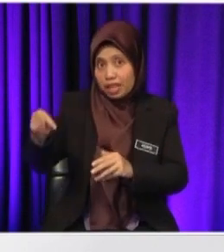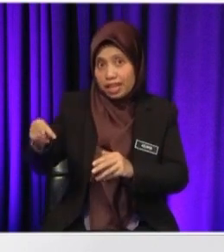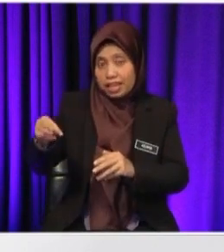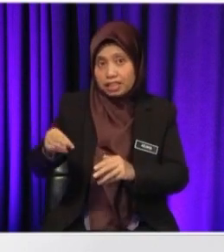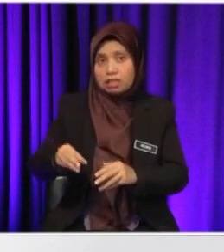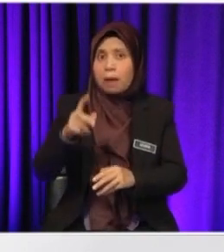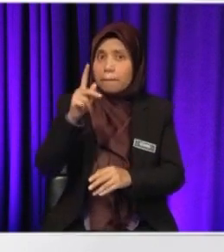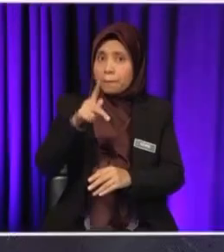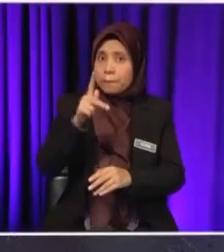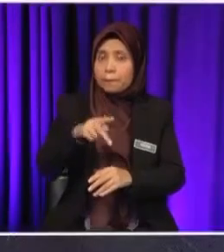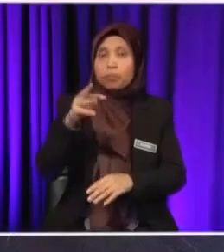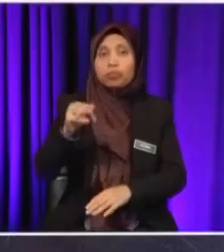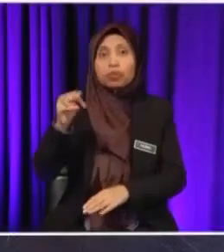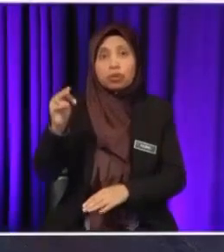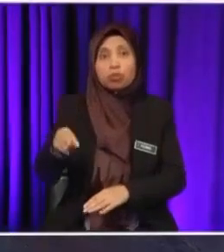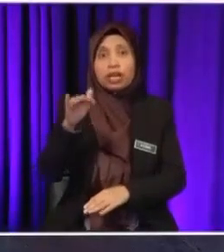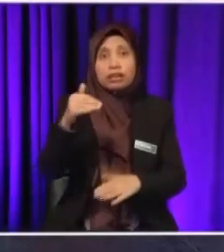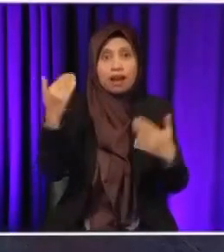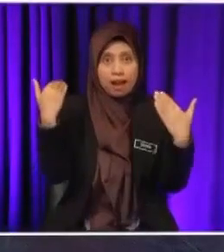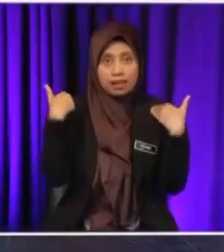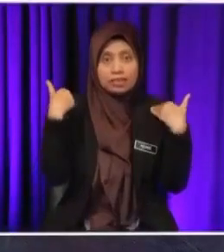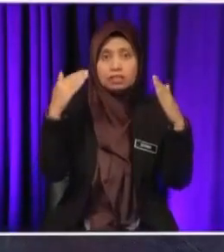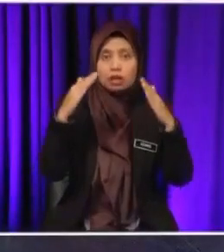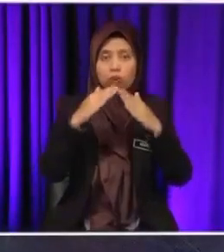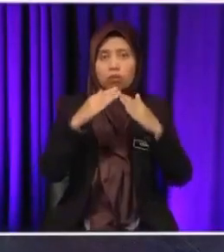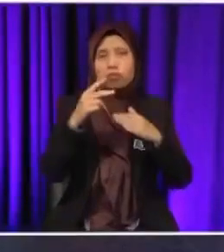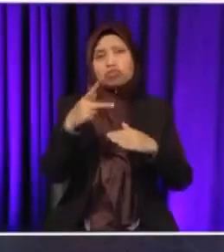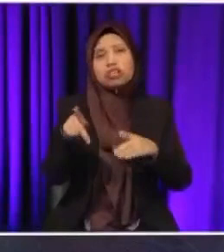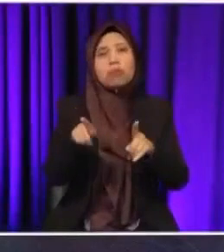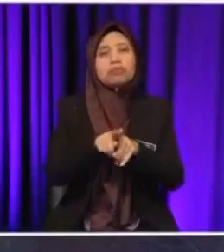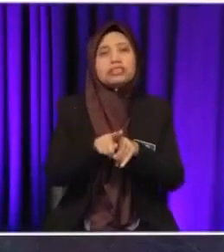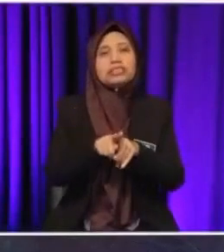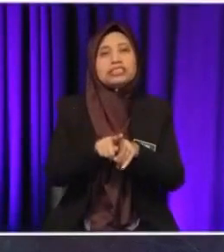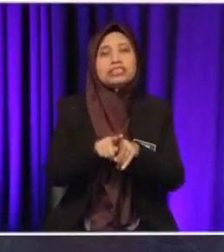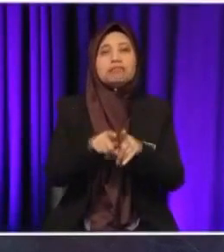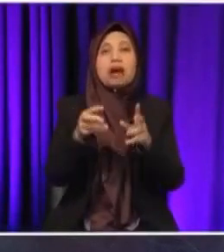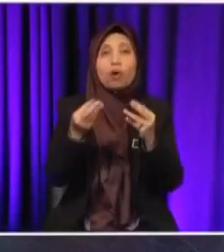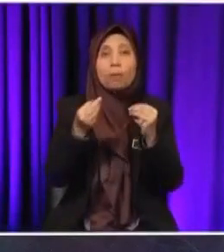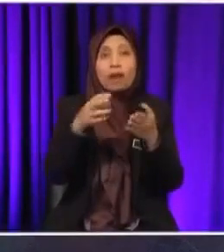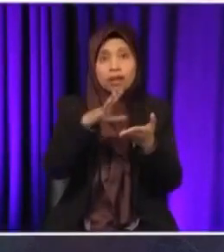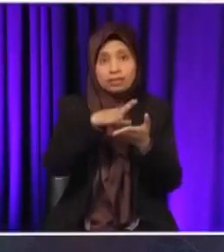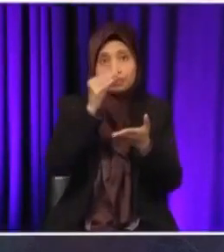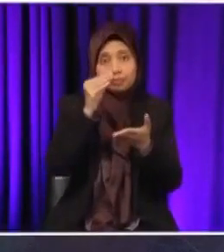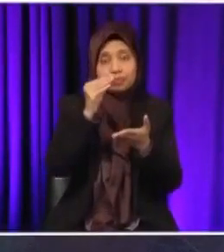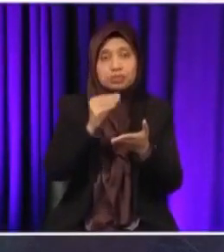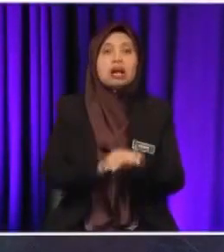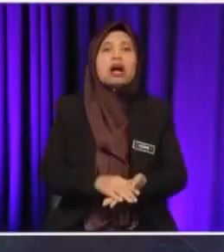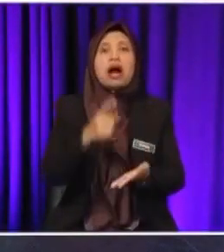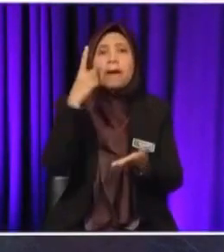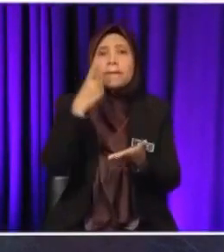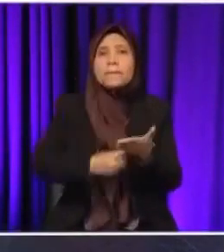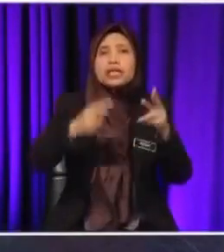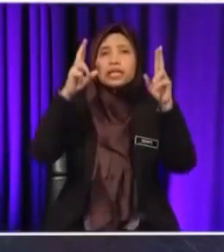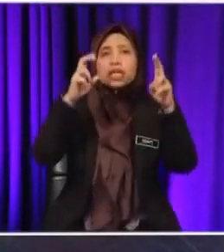ini. Pastinya murid-murid yang berada di rumah juga tak sabar nak tahu apa agaknya tajuk yang cikgu pilih untuk pembelajaran kita